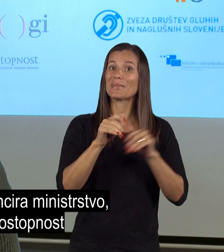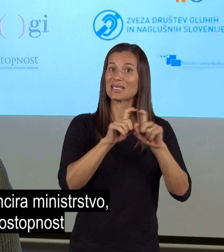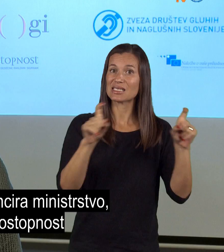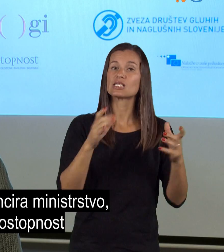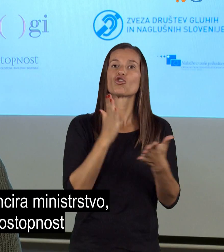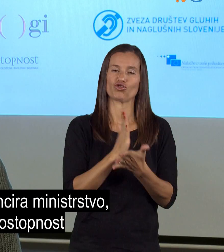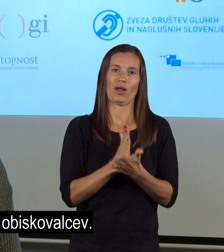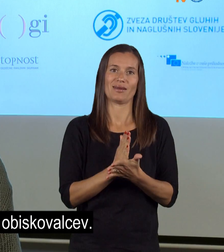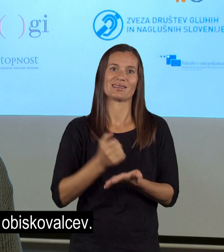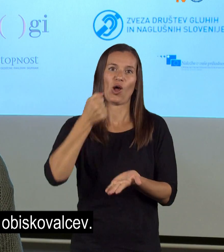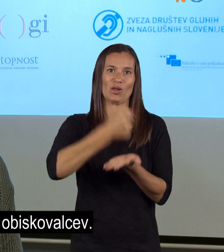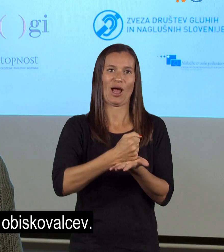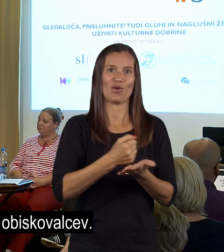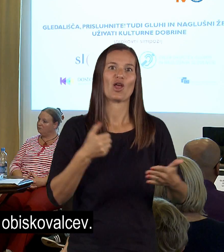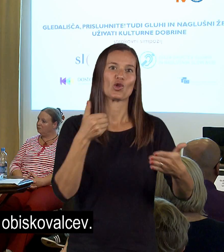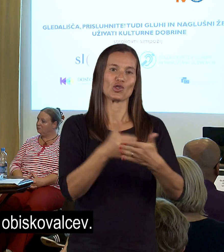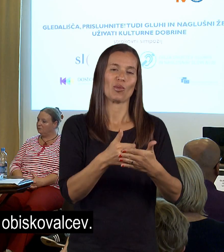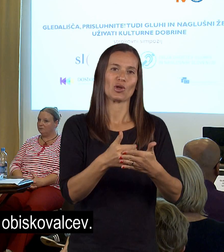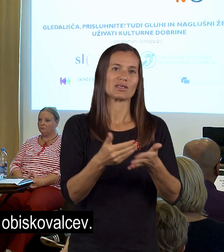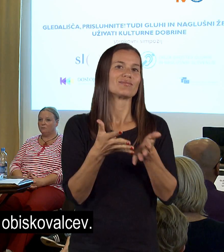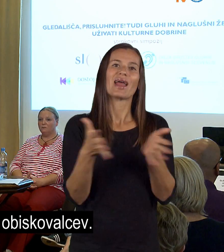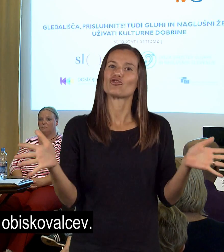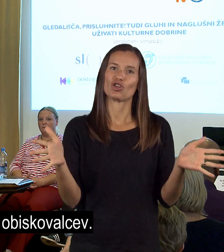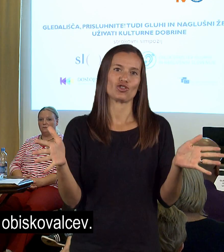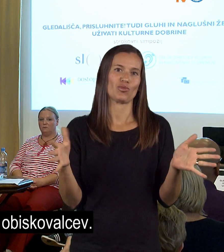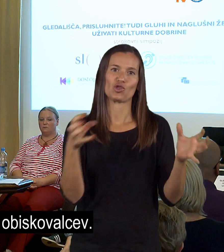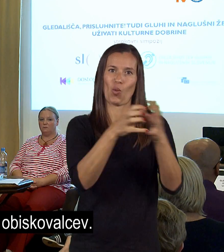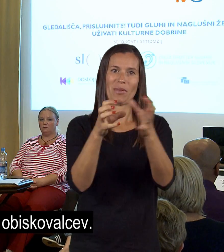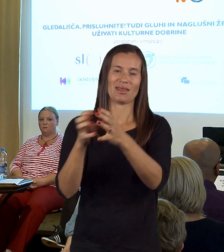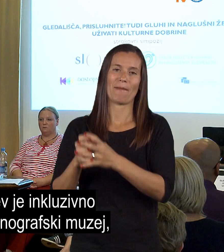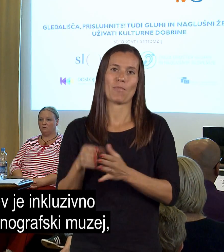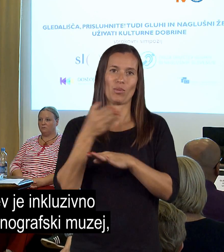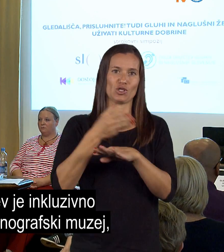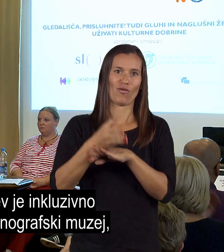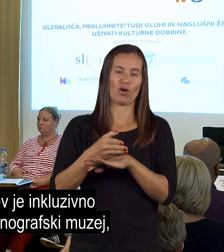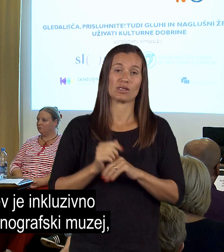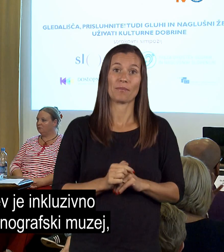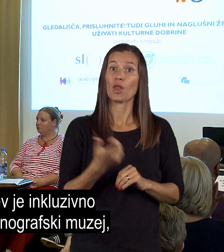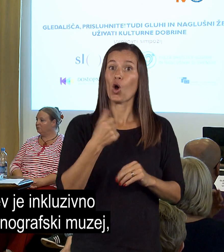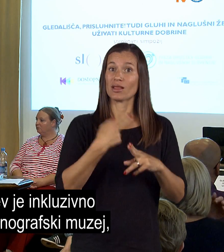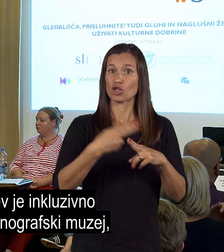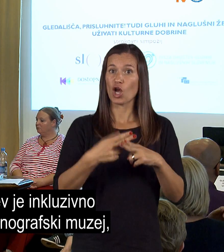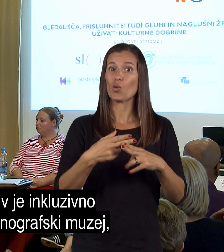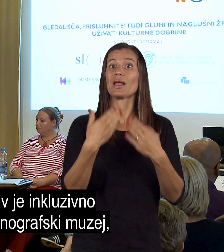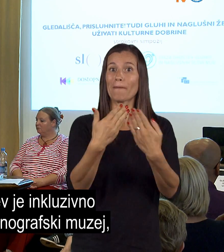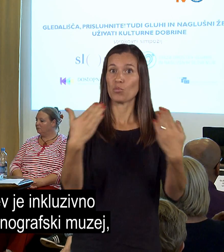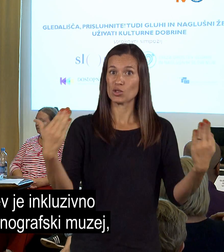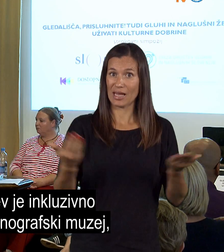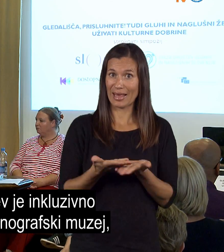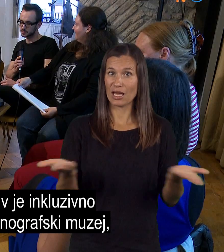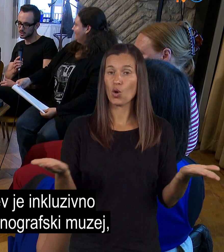zagotavlja dostopnost najširšim skupinam obiskovalcev. Od državnih muzejev